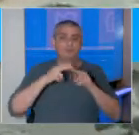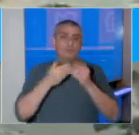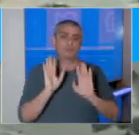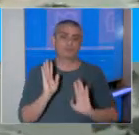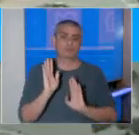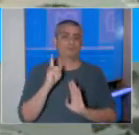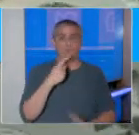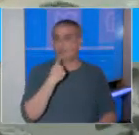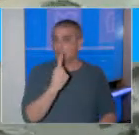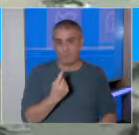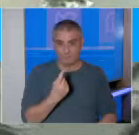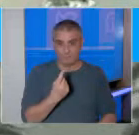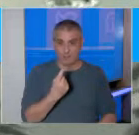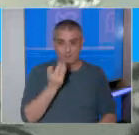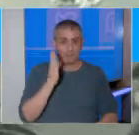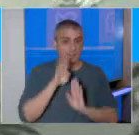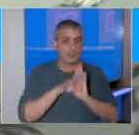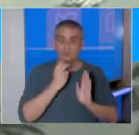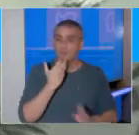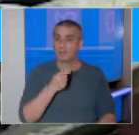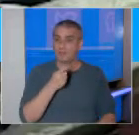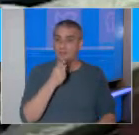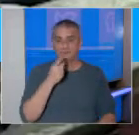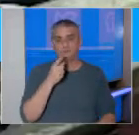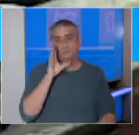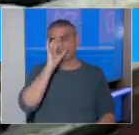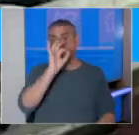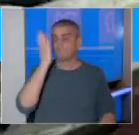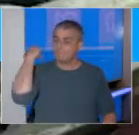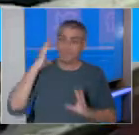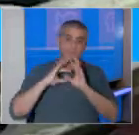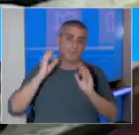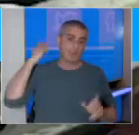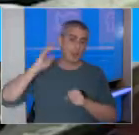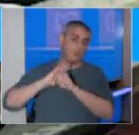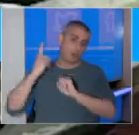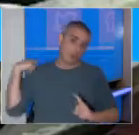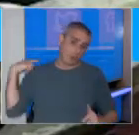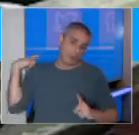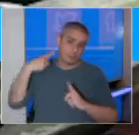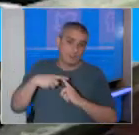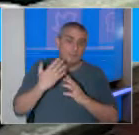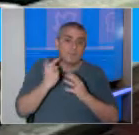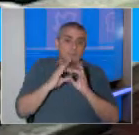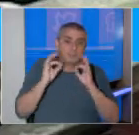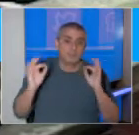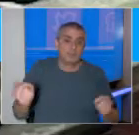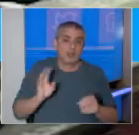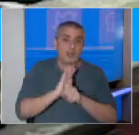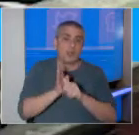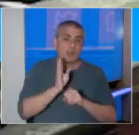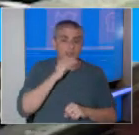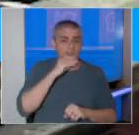פתוחים. וצריך לומר, ההנחיה הזאת של הרב קניבסקי היא למעשה הקו שלו מתחילת הקורונה, ממש מהרגע הראשון שהקורונה פרצה